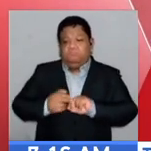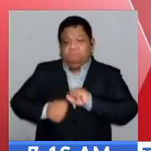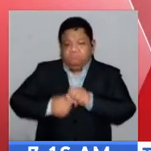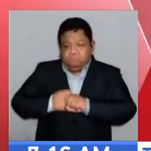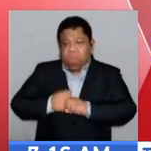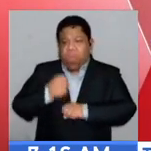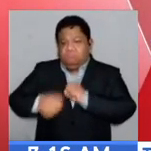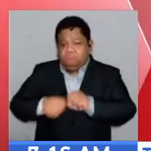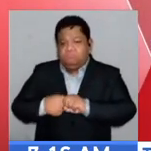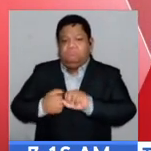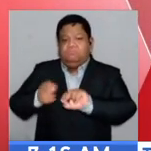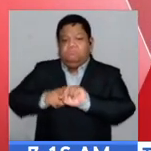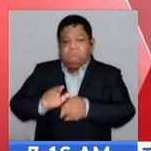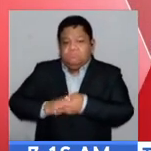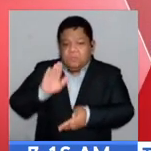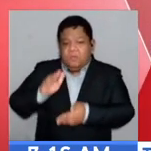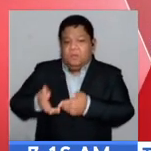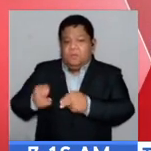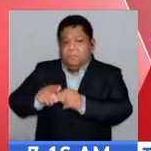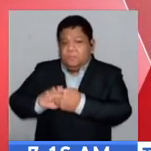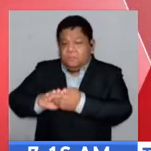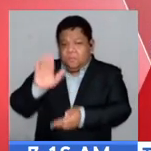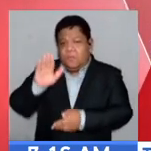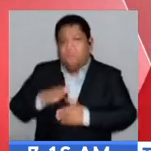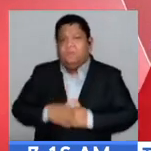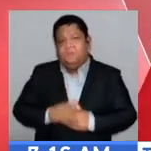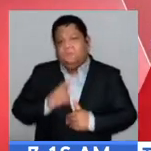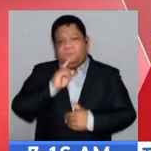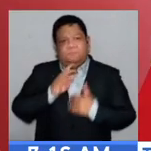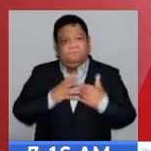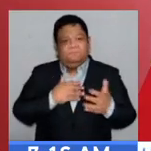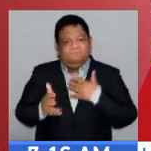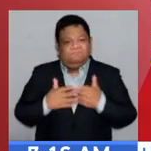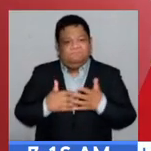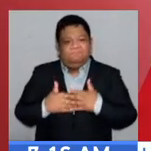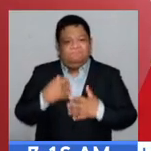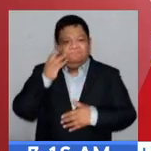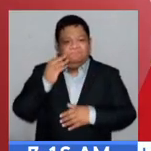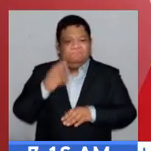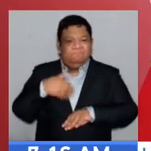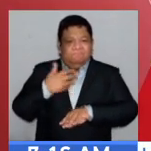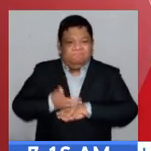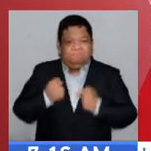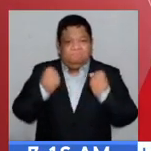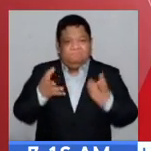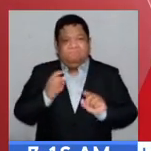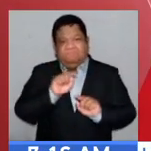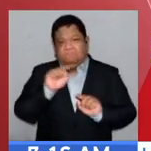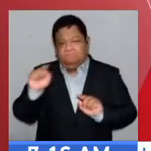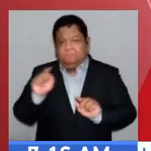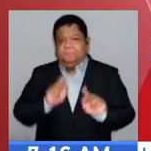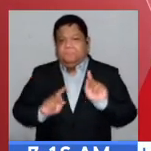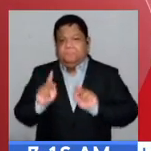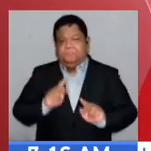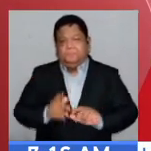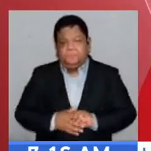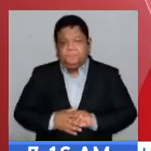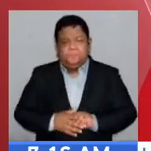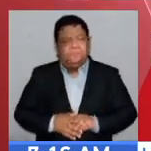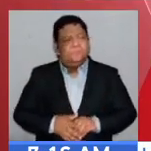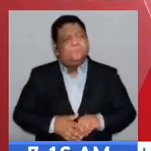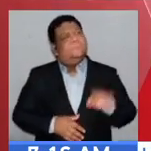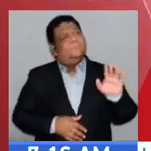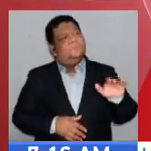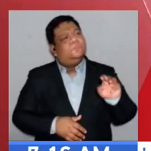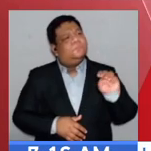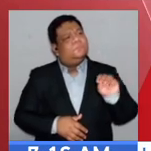ng paghihirap ng pinakamaraming populasyon natin? Pero ayon po sa MWSS,